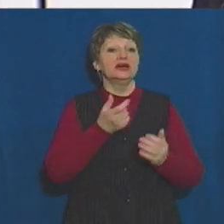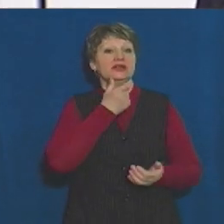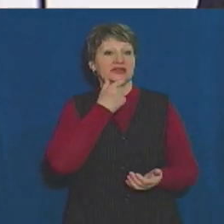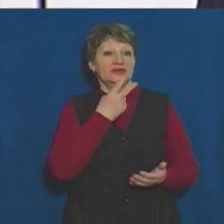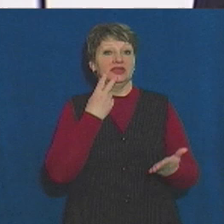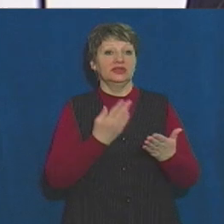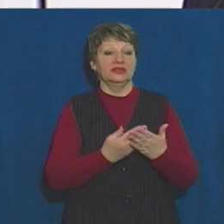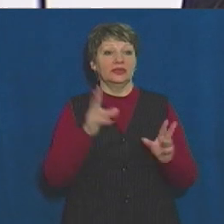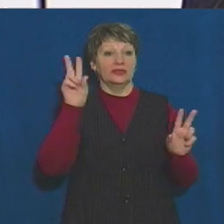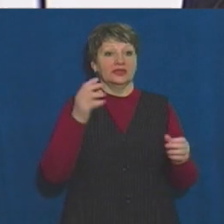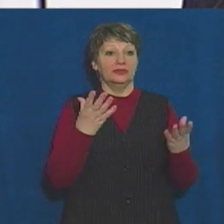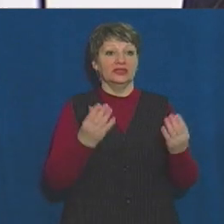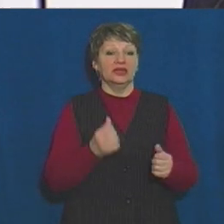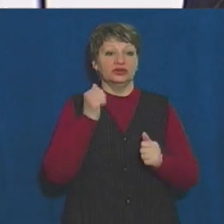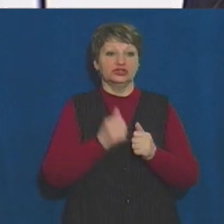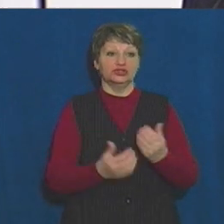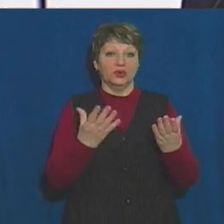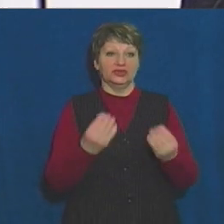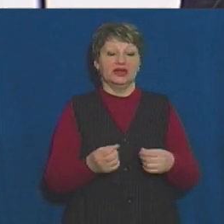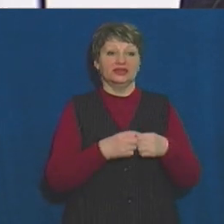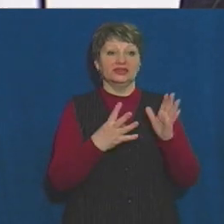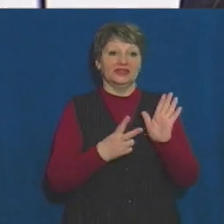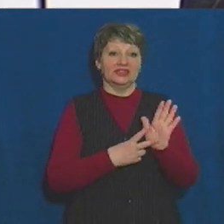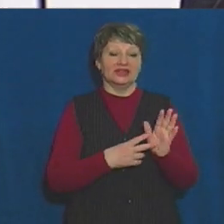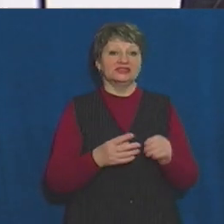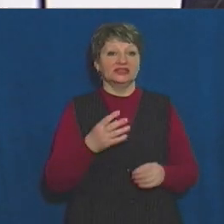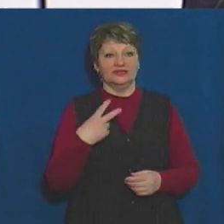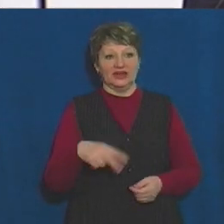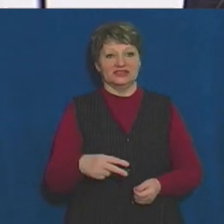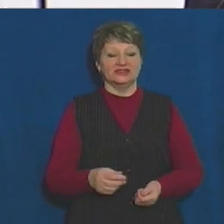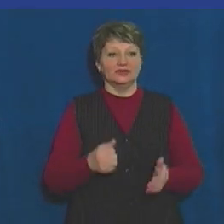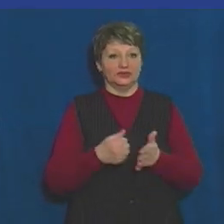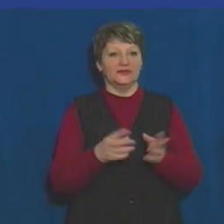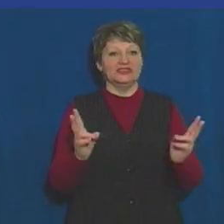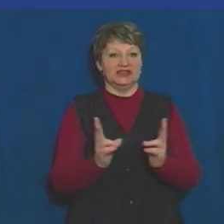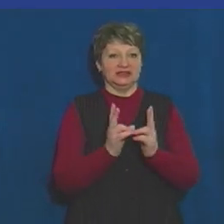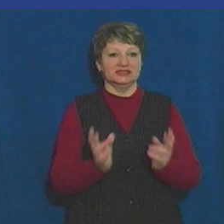програму «Тема дня» щодня о 19:20 на UA Черкаси. До зустрічі!